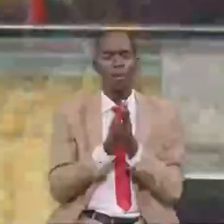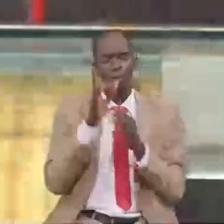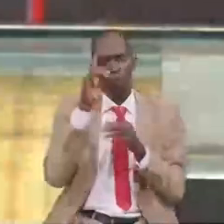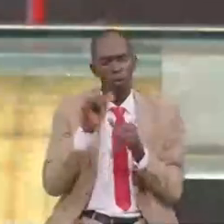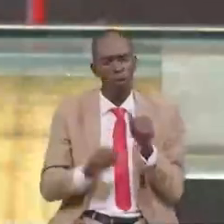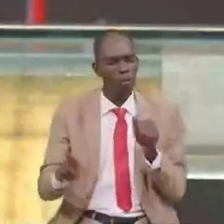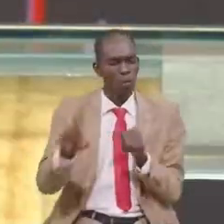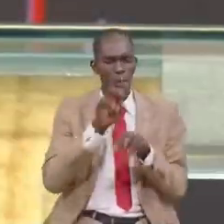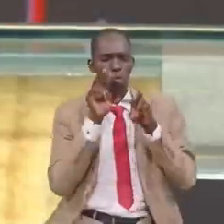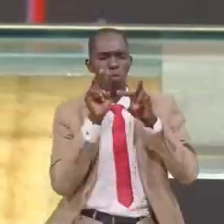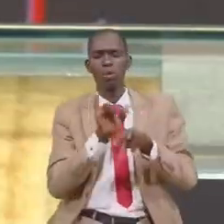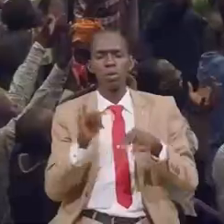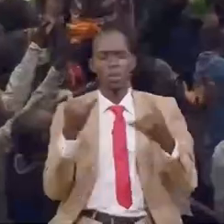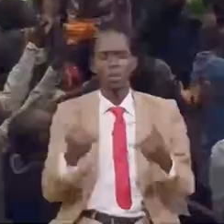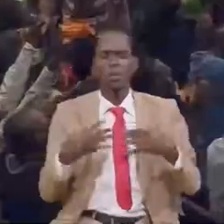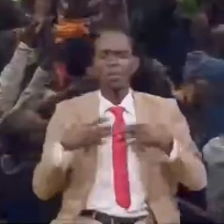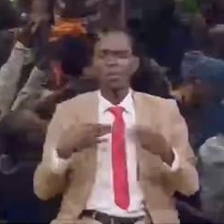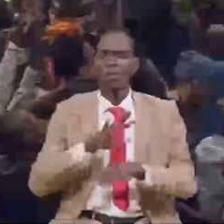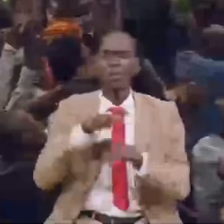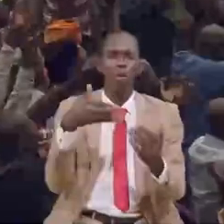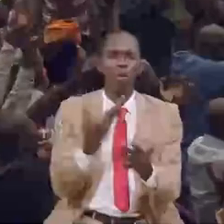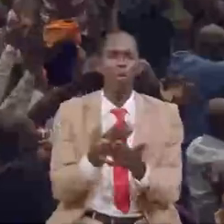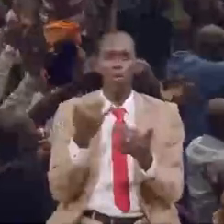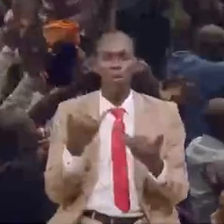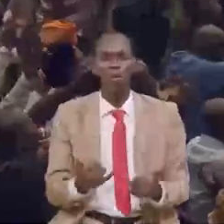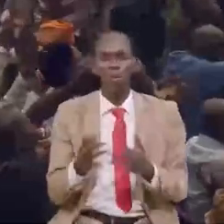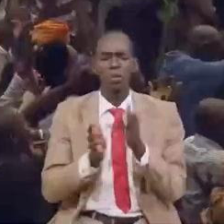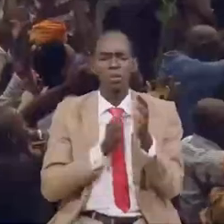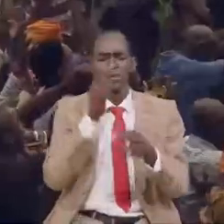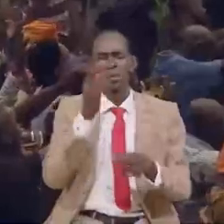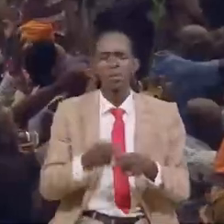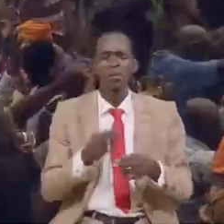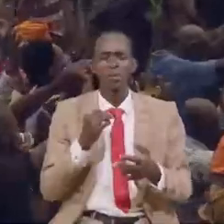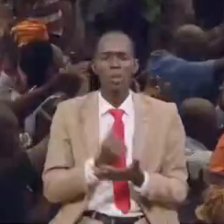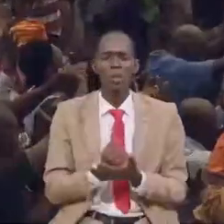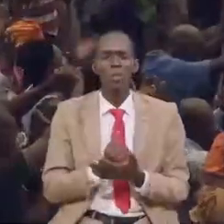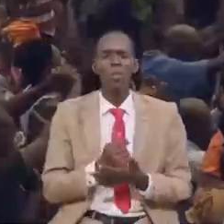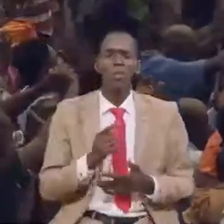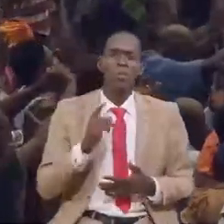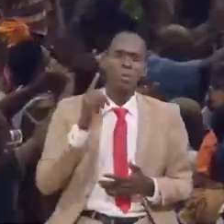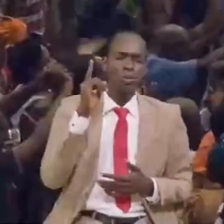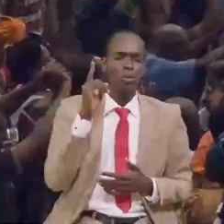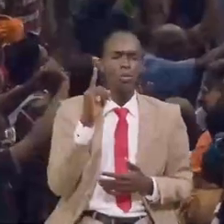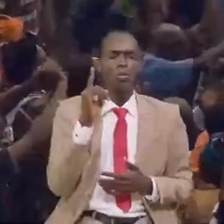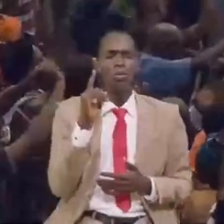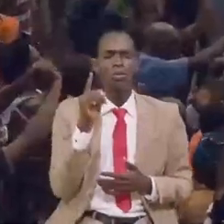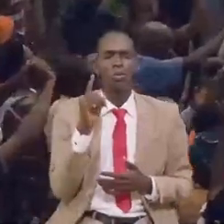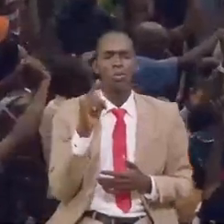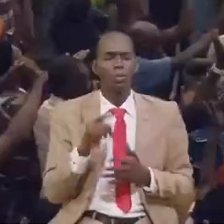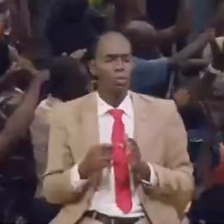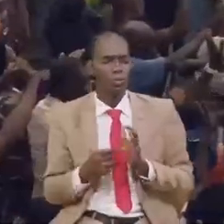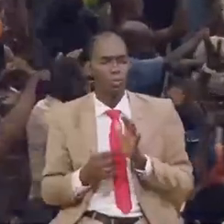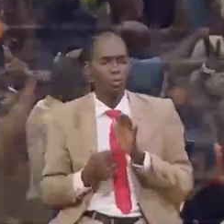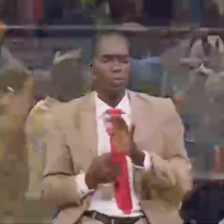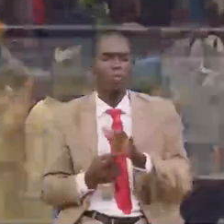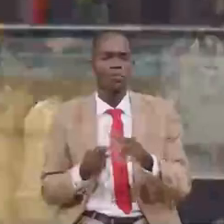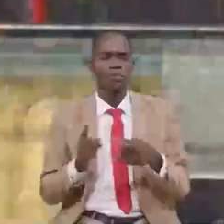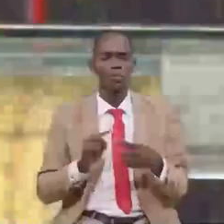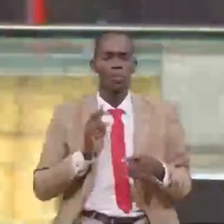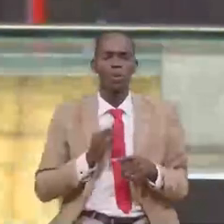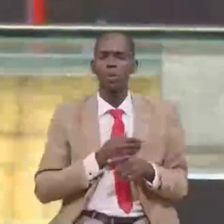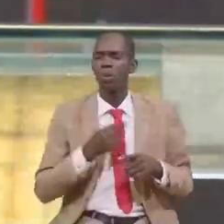m'entend maintenant, guéris-les au nom de Jésus-Christ. Tu nous as révélé la pluralité de